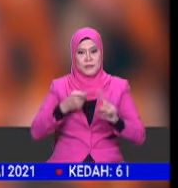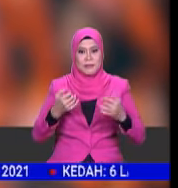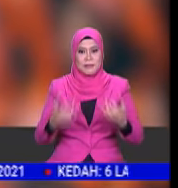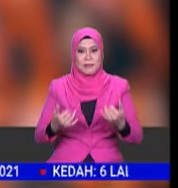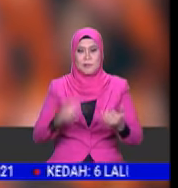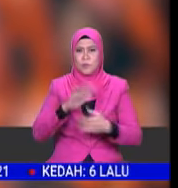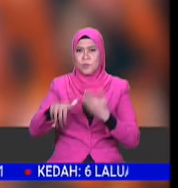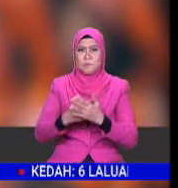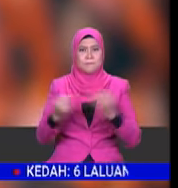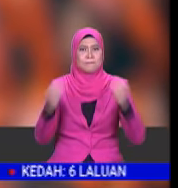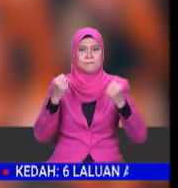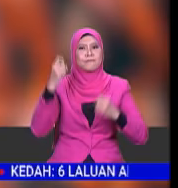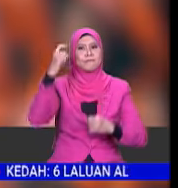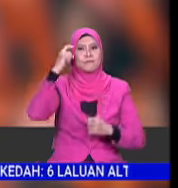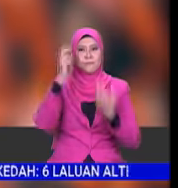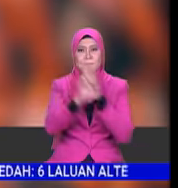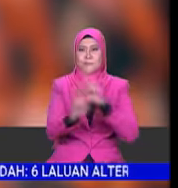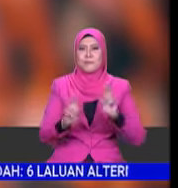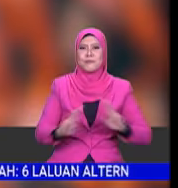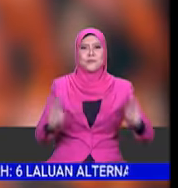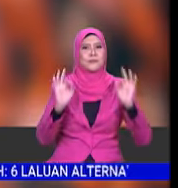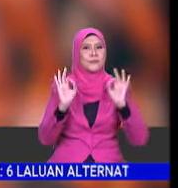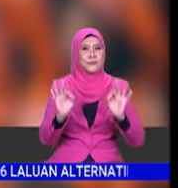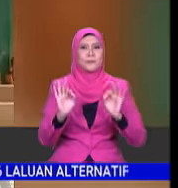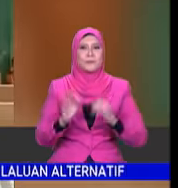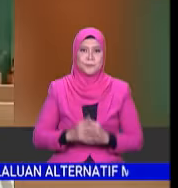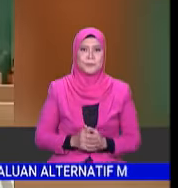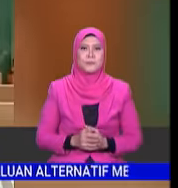everything, all the preparations has been done.